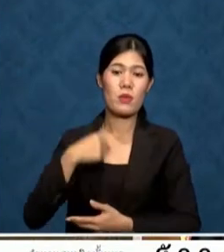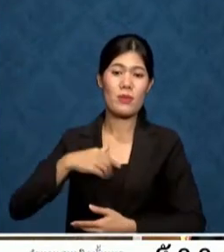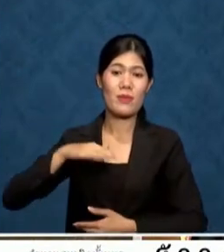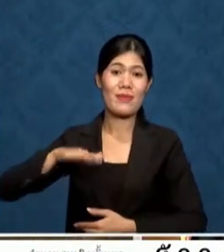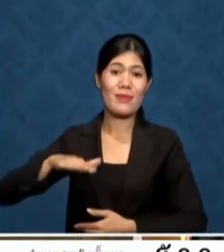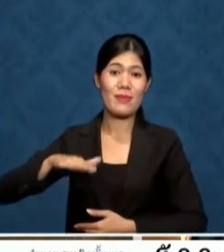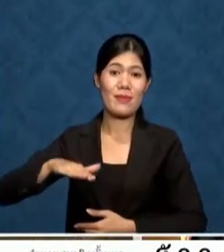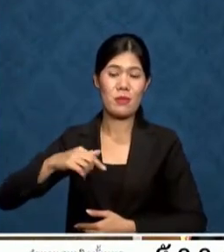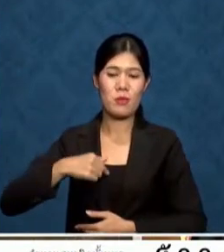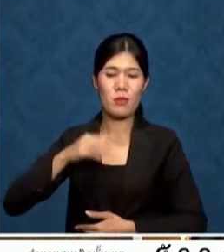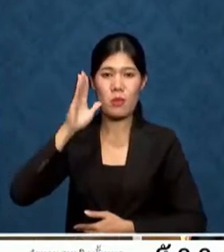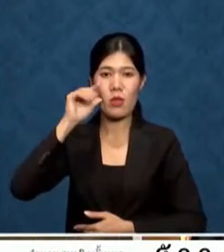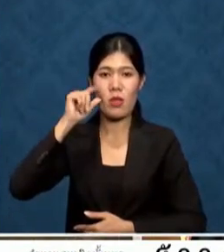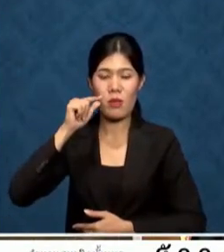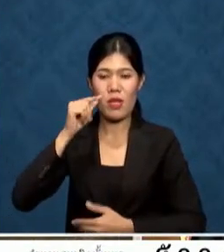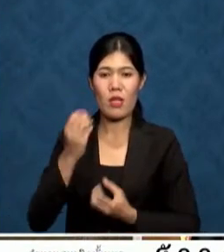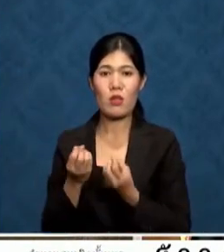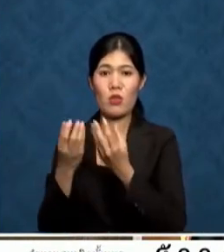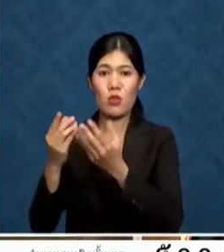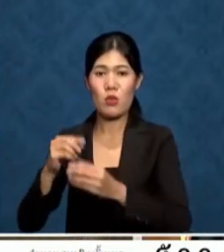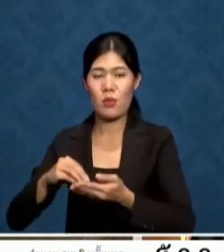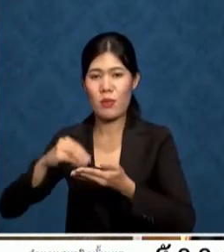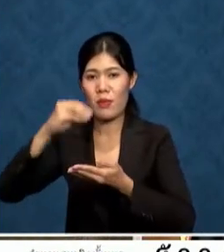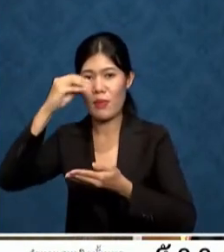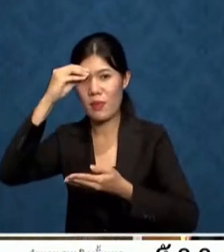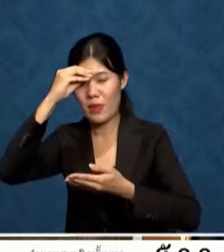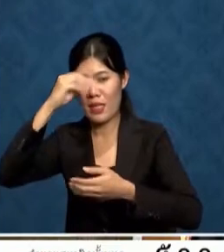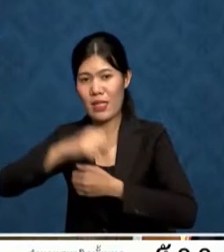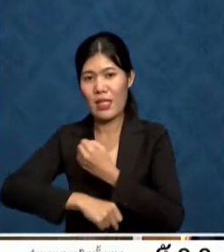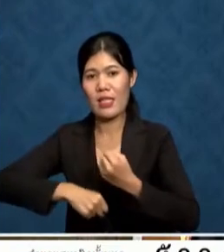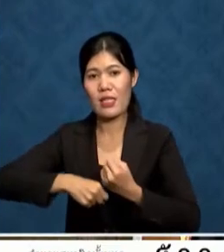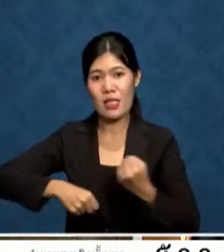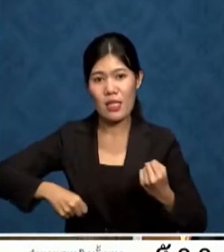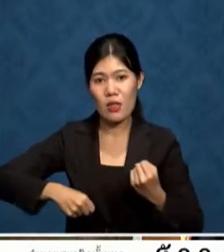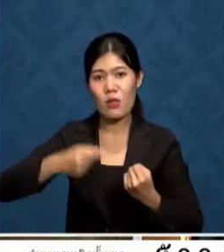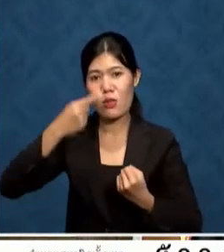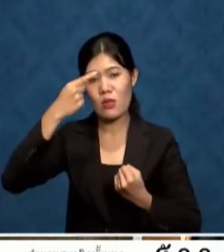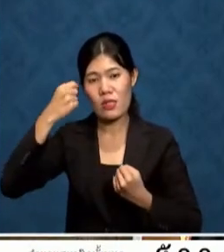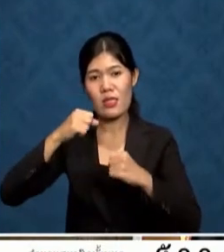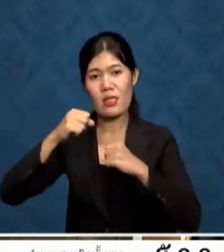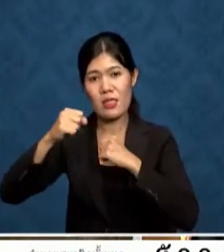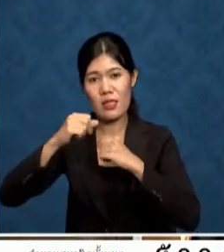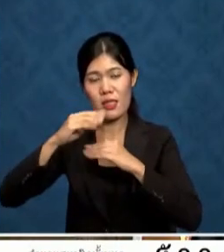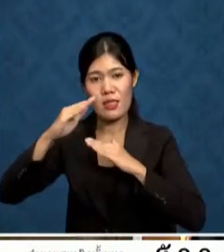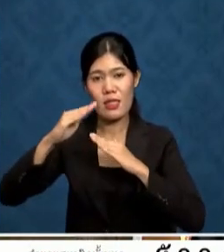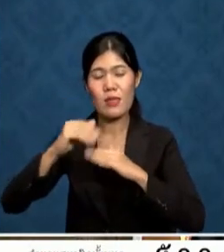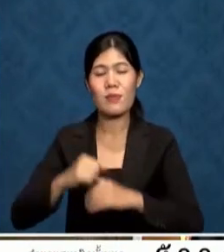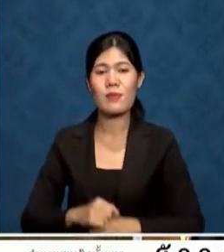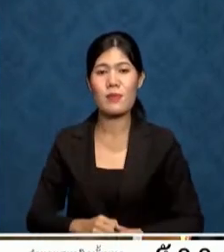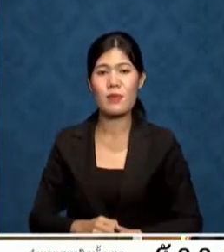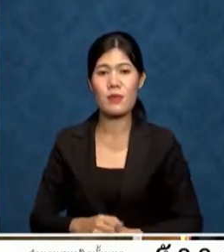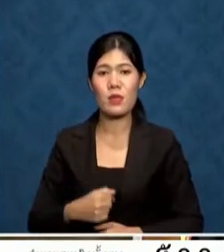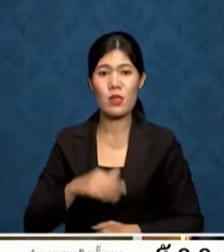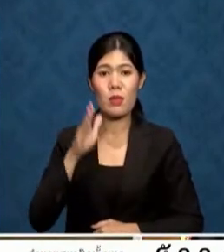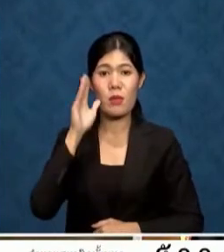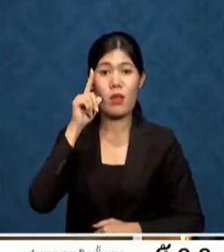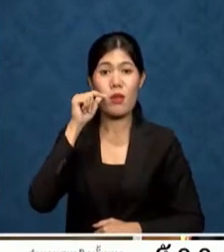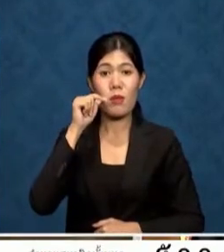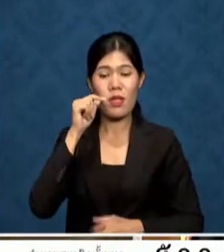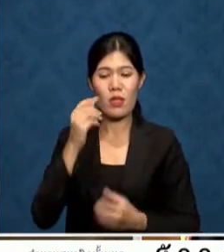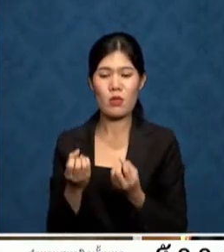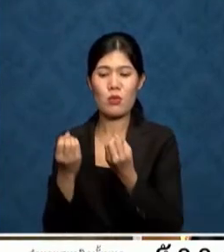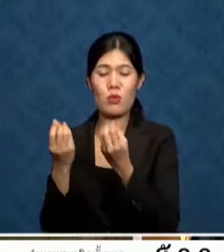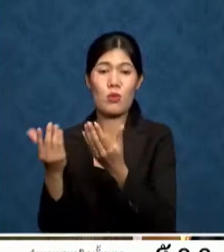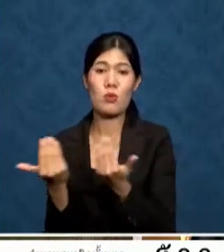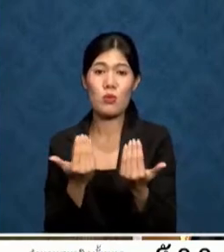พ่อแม่ผมก็ส่งผมไปเรียนเทควันโดเพื่อให้มีวิชาป้องกันตัวทุกวันนี้พ่อแม่ผู้ปกครองก็ยังคงส่ง